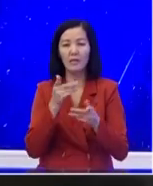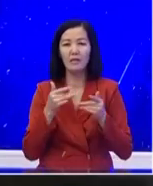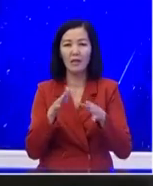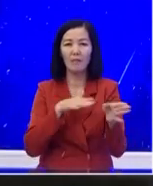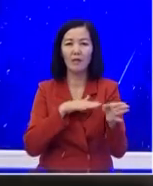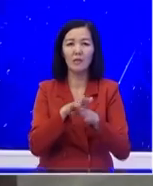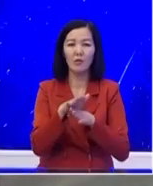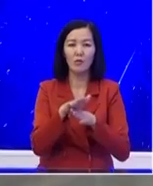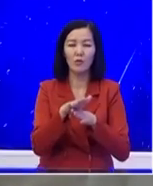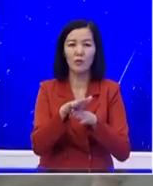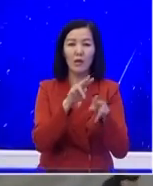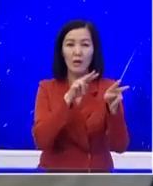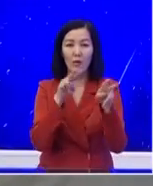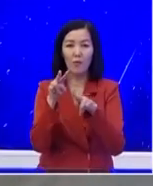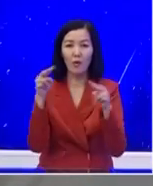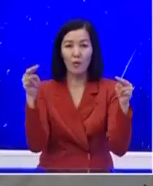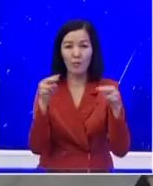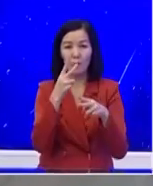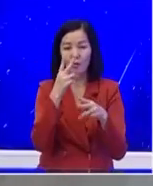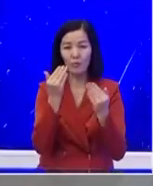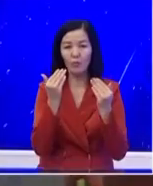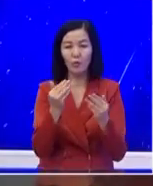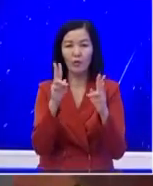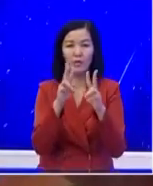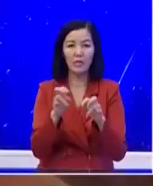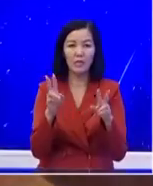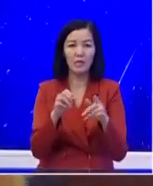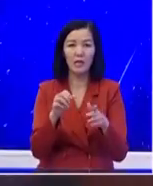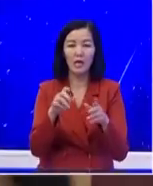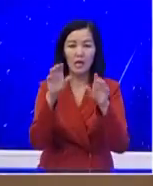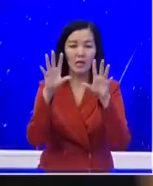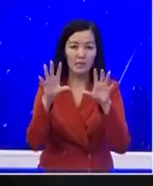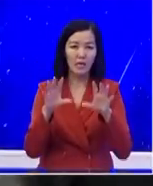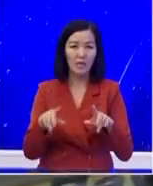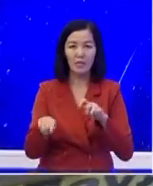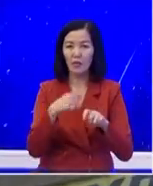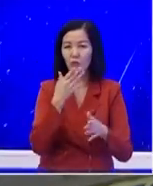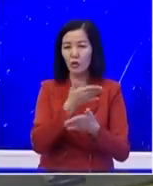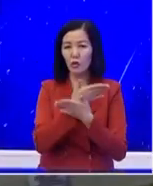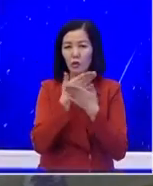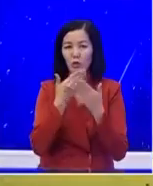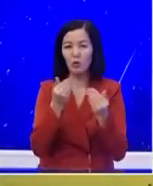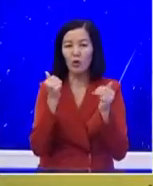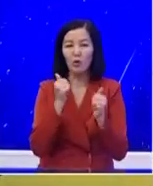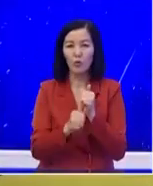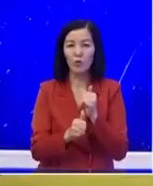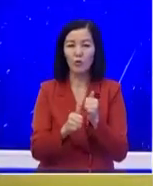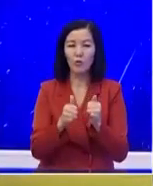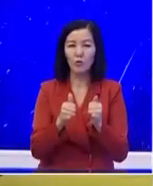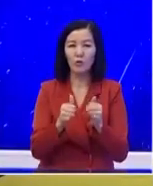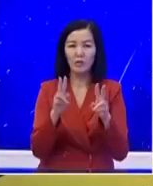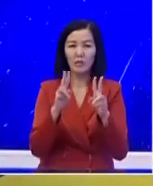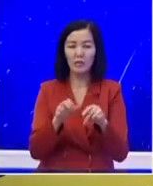сай орындалуына куә болды. Бүгінгі тексеру барысында ешқандай заң бұзушылық анықталмады. Дегенмен күнделікті жүргізілген